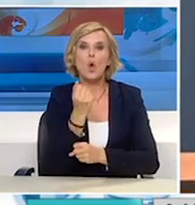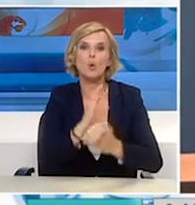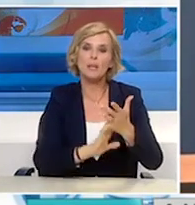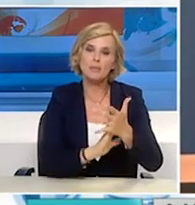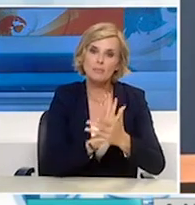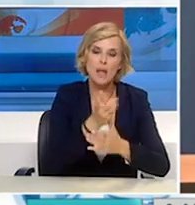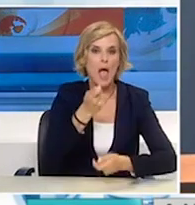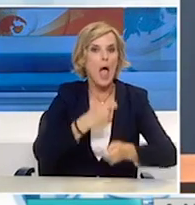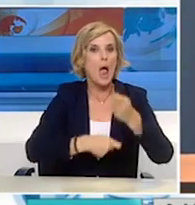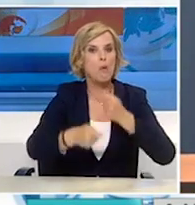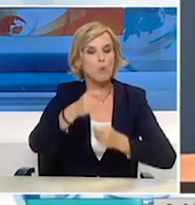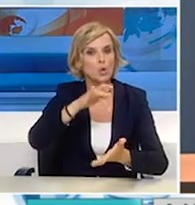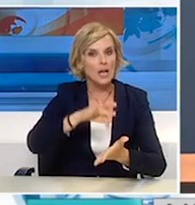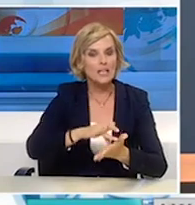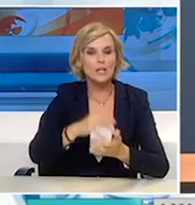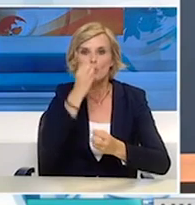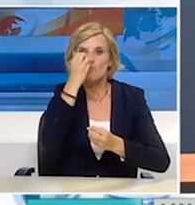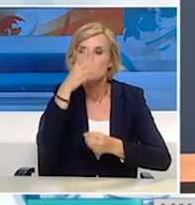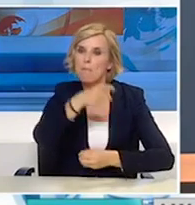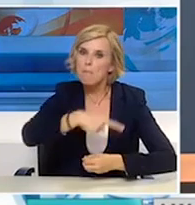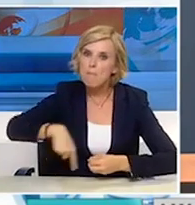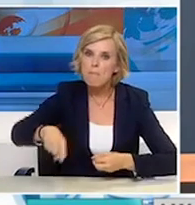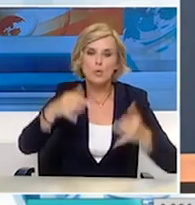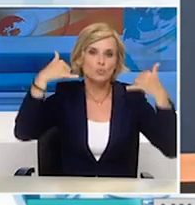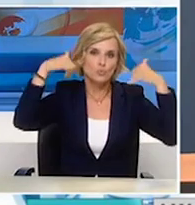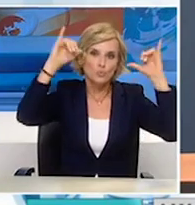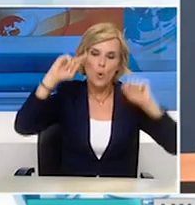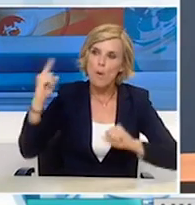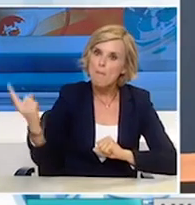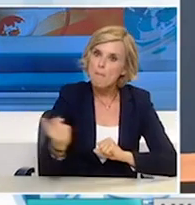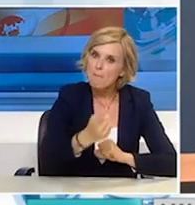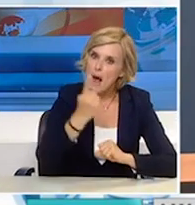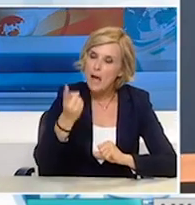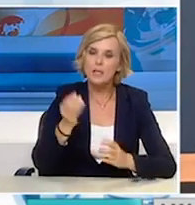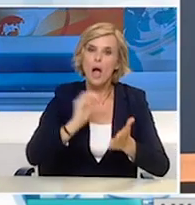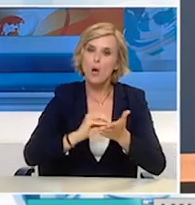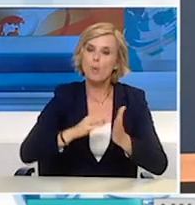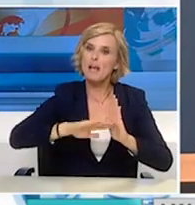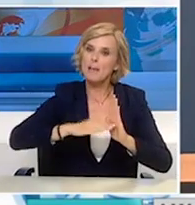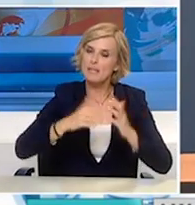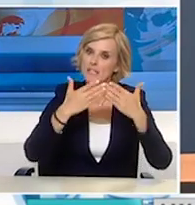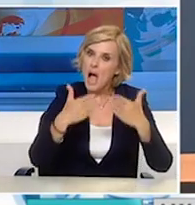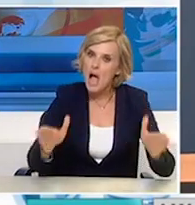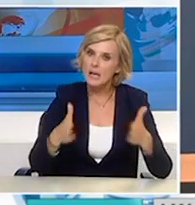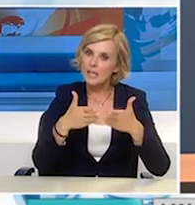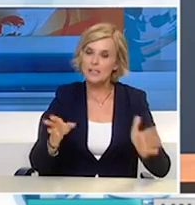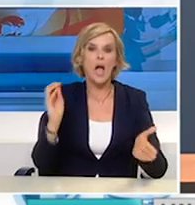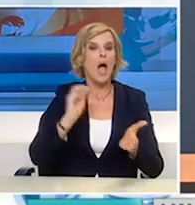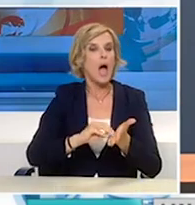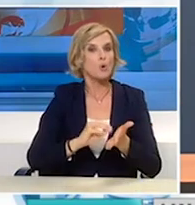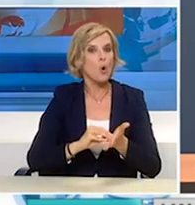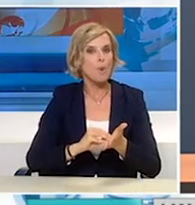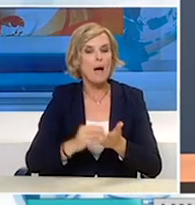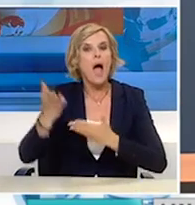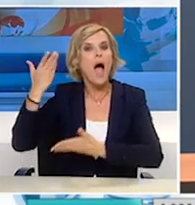των εμπορικών κέντρων, των βοτανικών κήπων και των ζωολογικών πάρκων, αλλά και κάποιων επιπλέον υπηρεσιών. Επίσης, άνοιξαν ξανά τις πόρτες τους